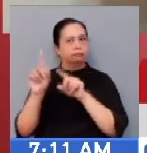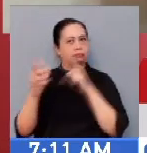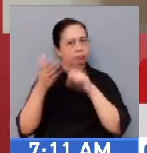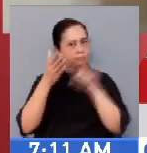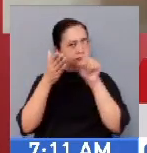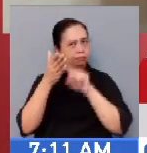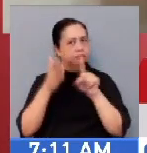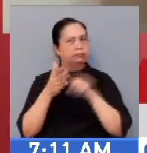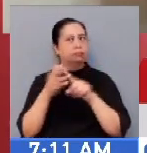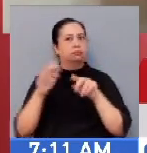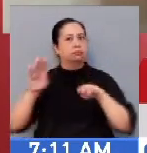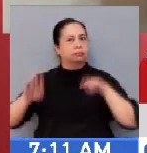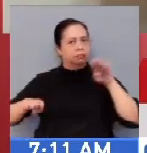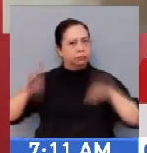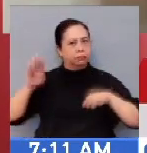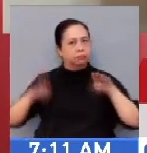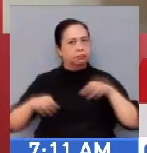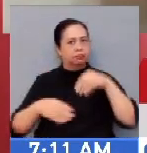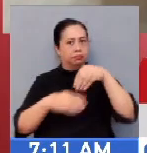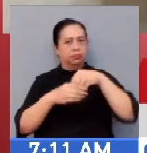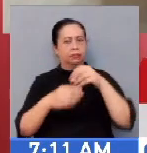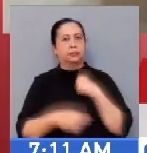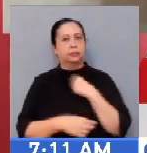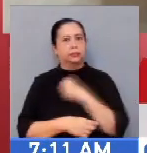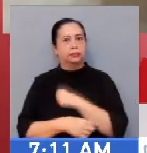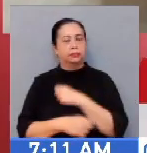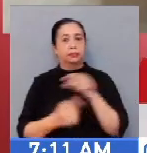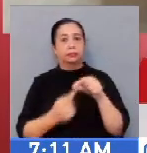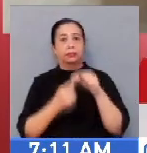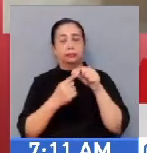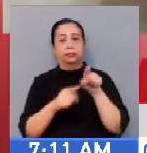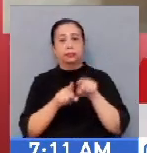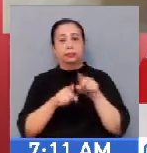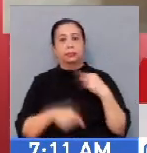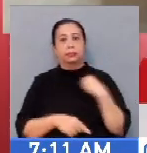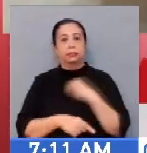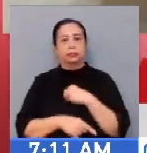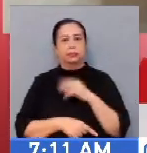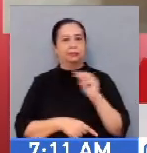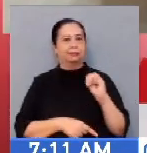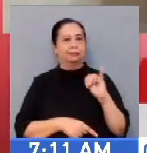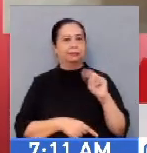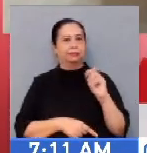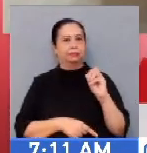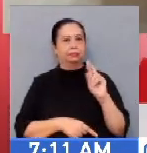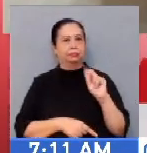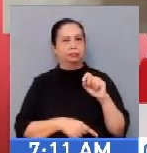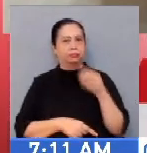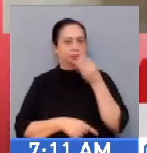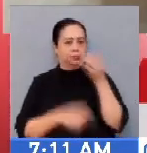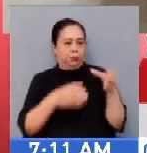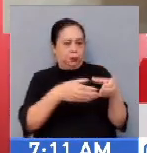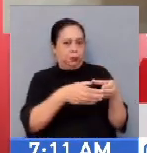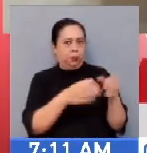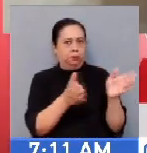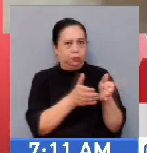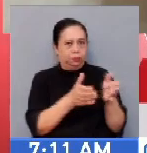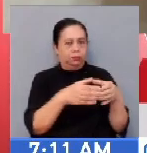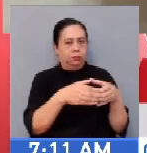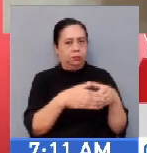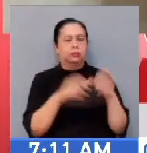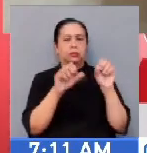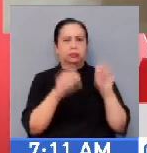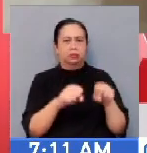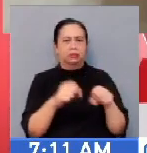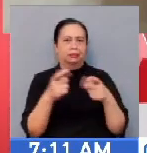sa loob nito, particular bilang miyembro ng minorya. Isang minorya na kayang-kaya tulad nitong